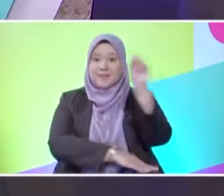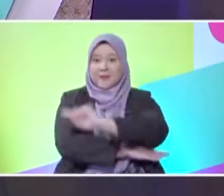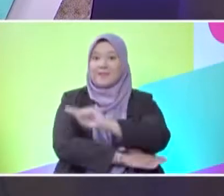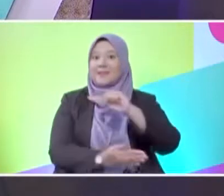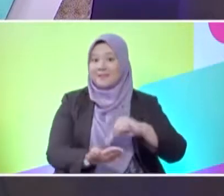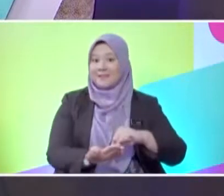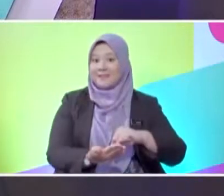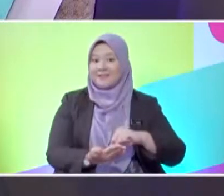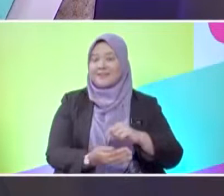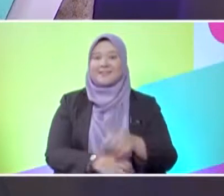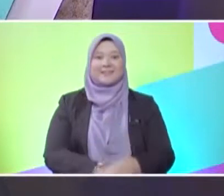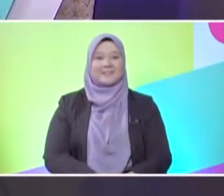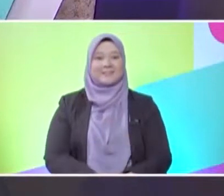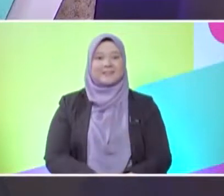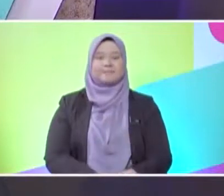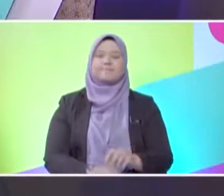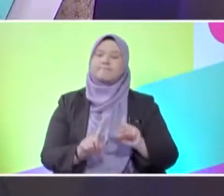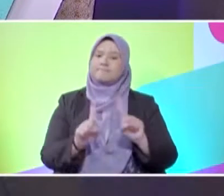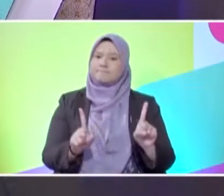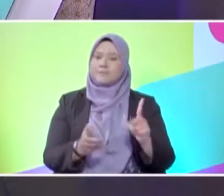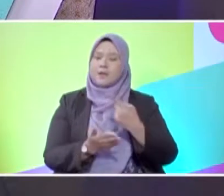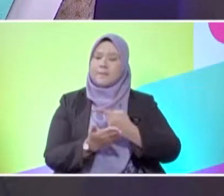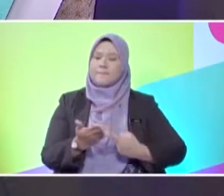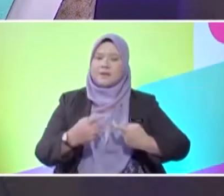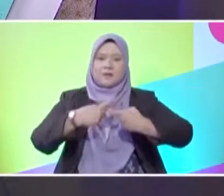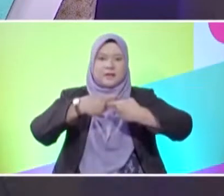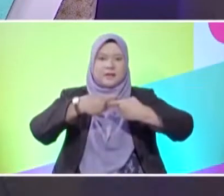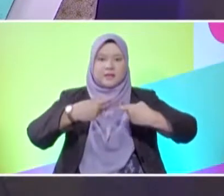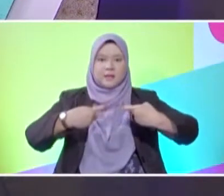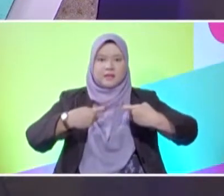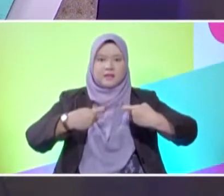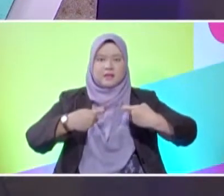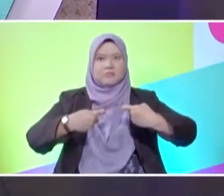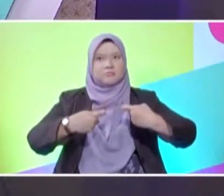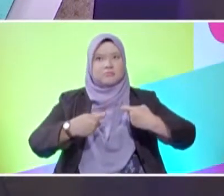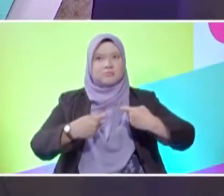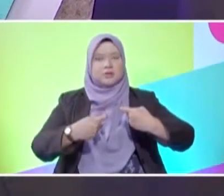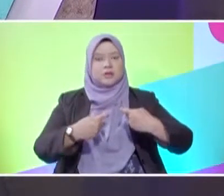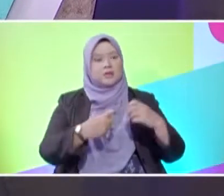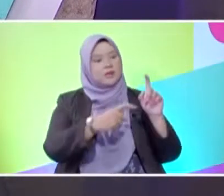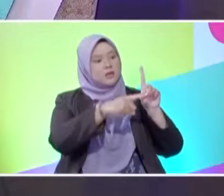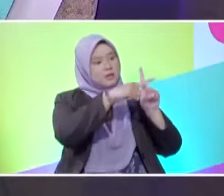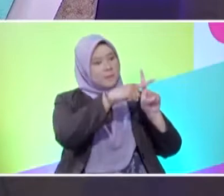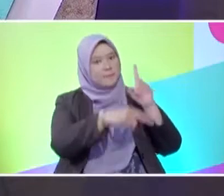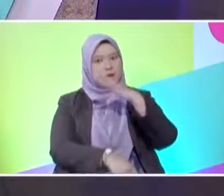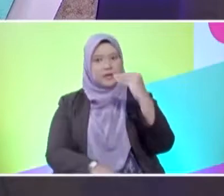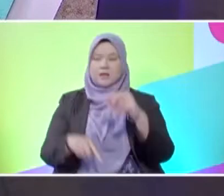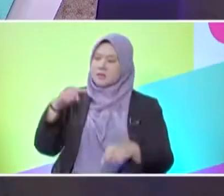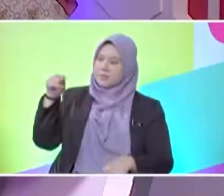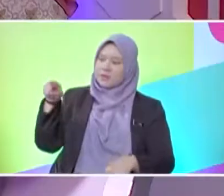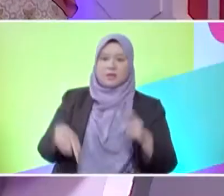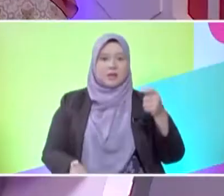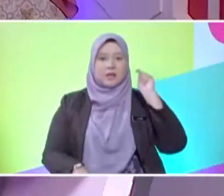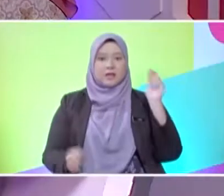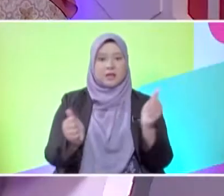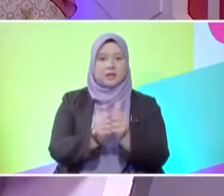tuh aku agaknya kaiten dengan topik kita pada hari ini Hokben Arina dan bodoh untuk semua hari ini